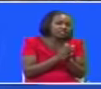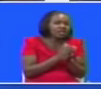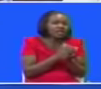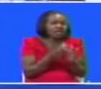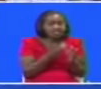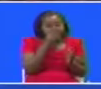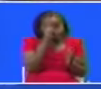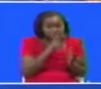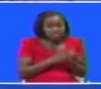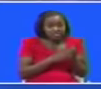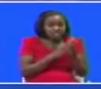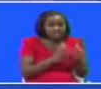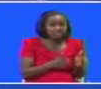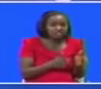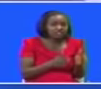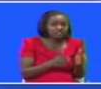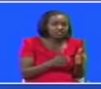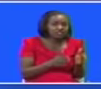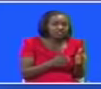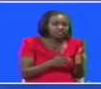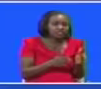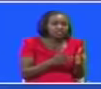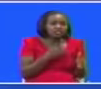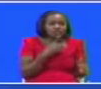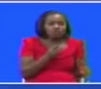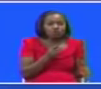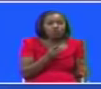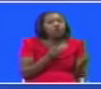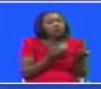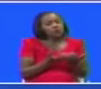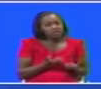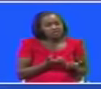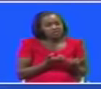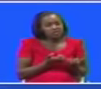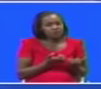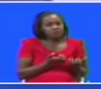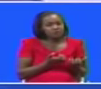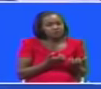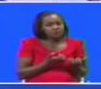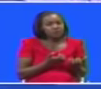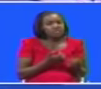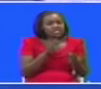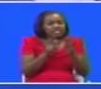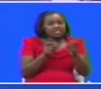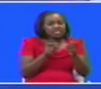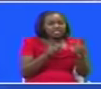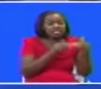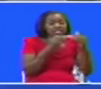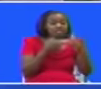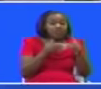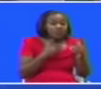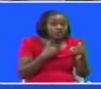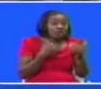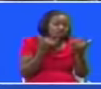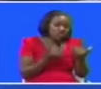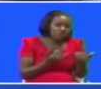leaders, viongozi wa kidini. So tunahitaji kuwa katika kile pengo tuko nacho kwa sasa, kwa wakati